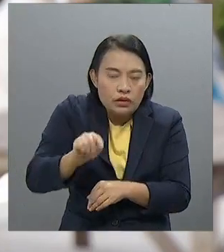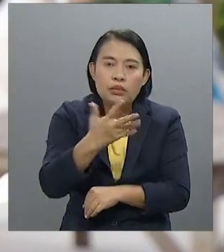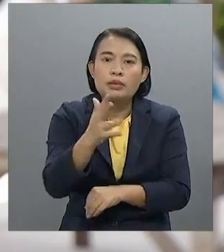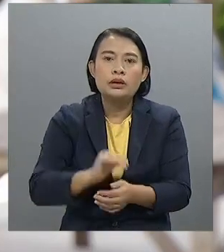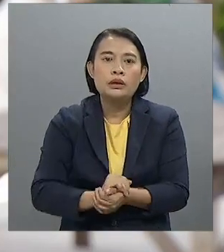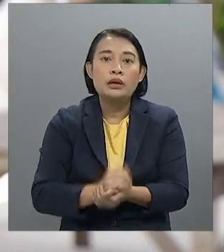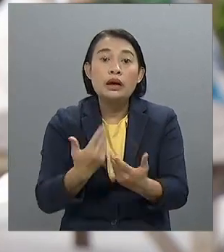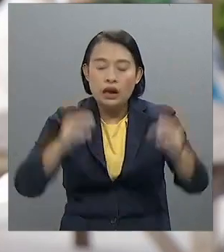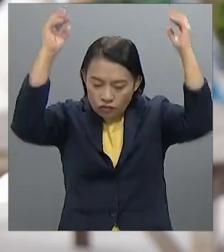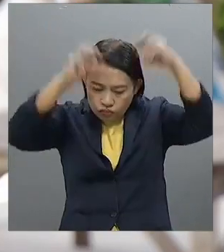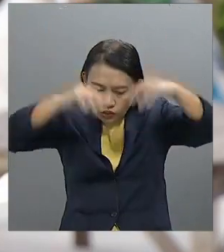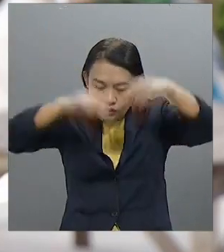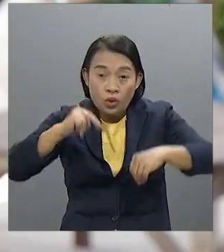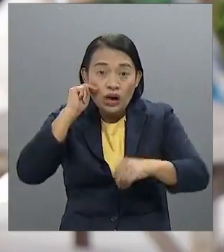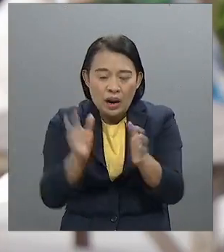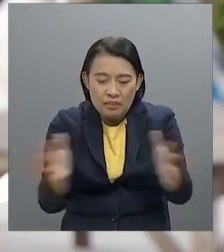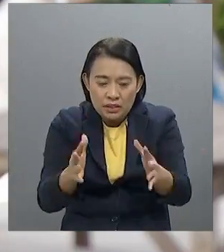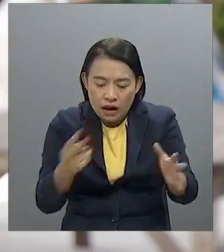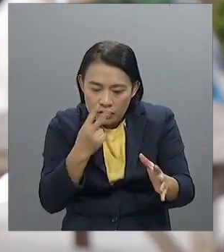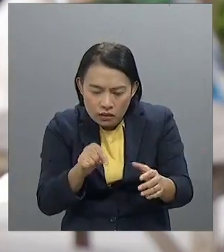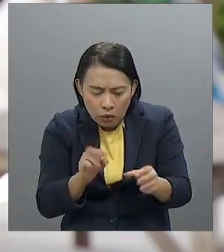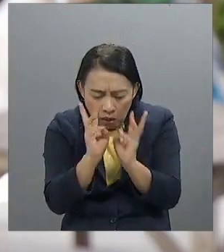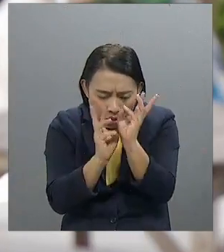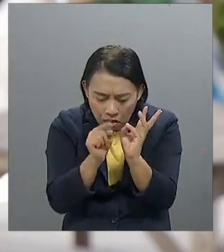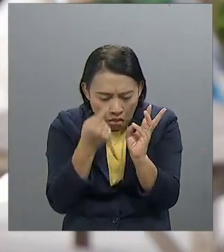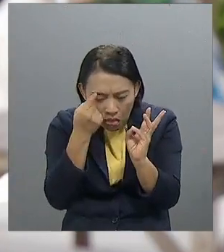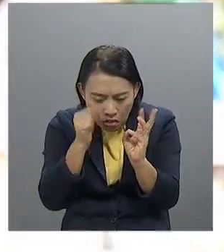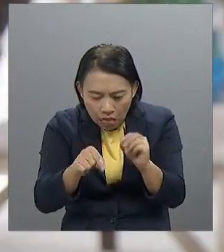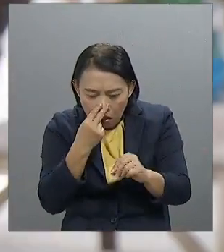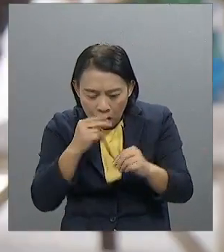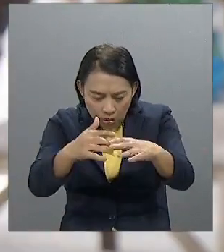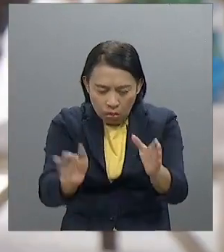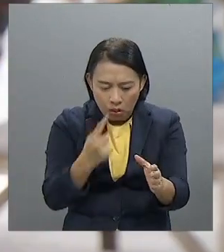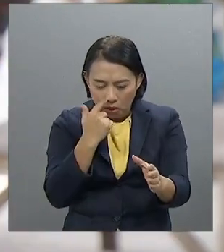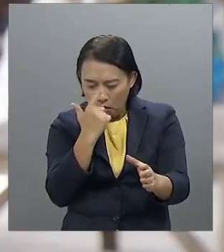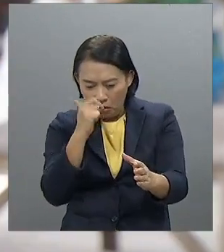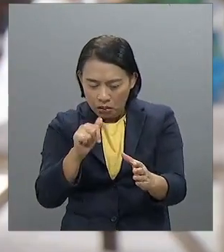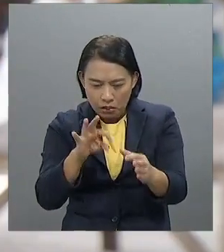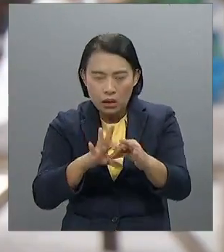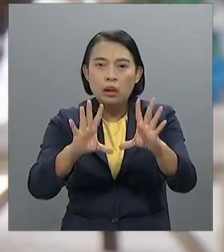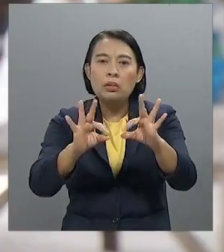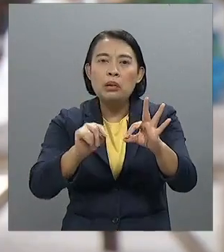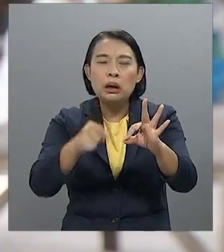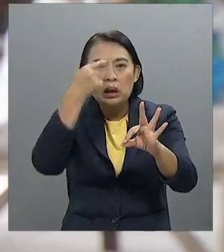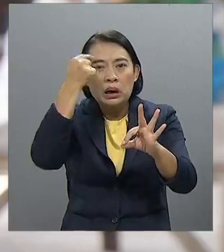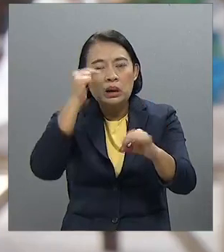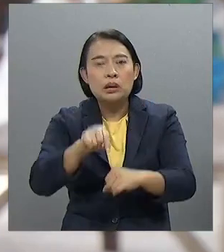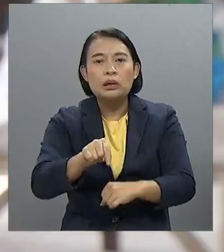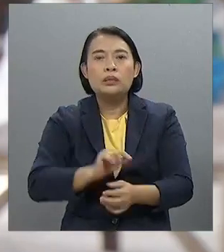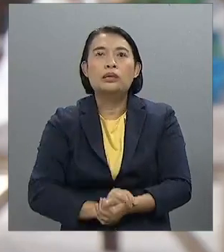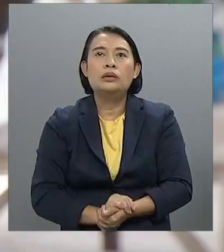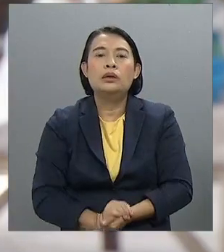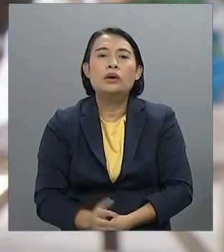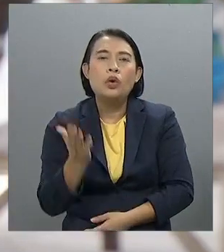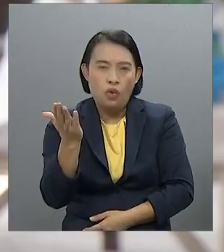งน้ำก็ขุ่นแบบกลิ่นมันดำอะไรอย่างเงี้ยมันเหมือนน้ำโคลนนะครับทีเนี้ยก็อยากจะขอแบบคน